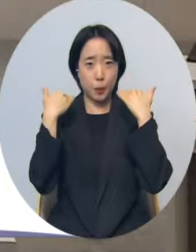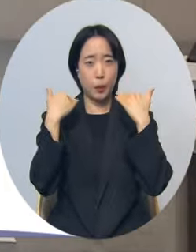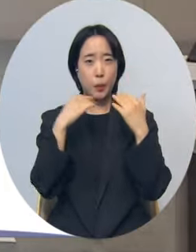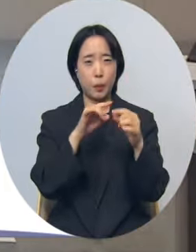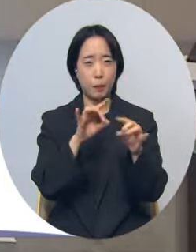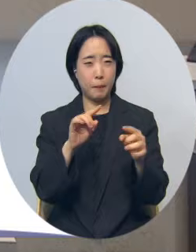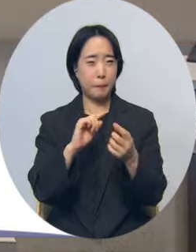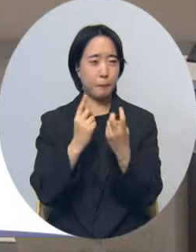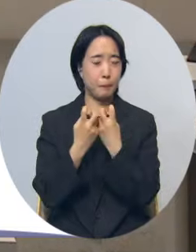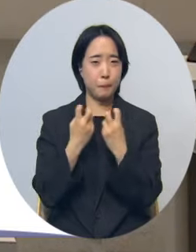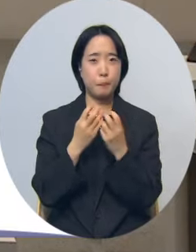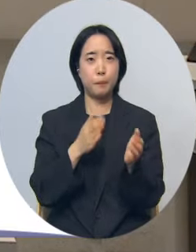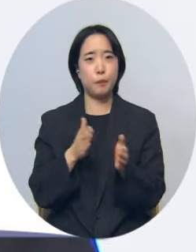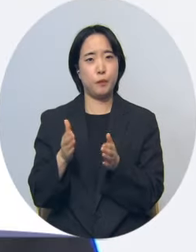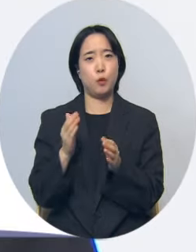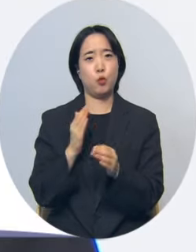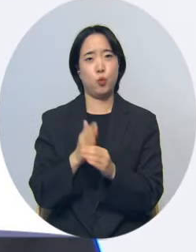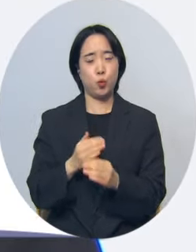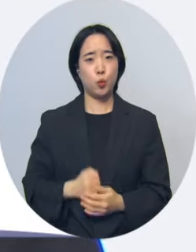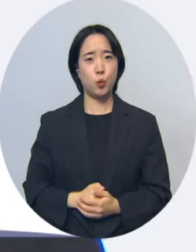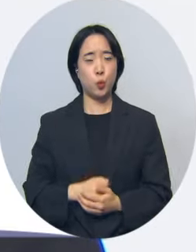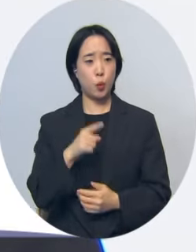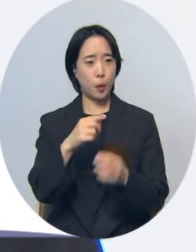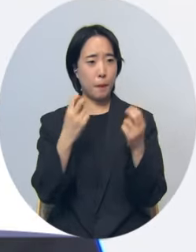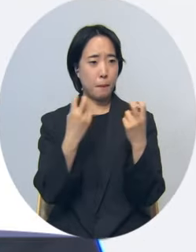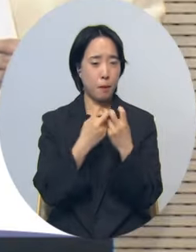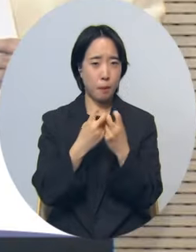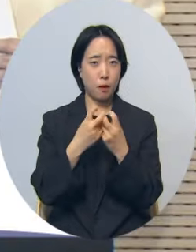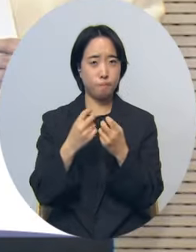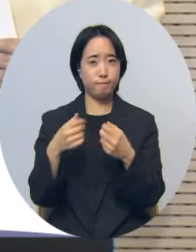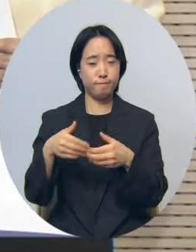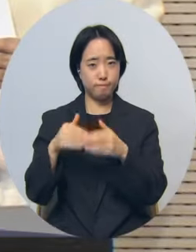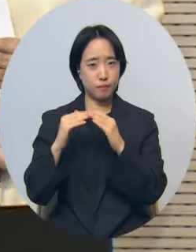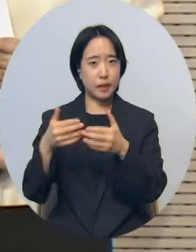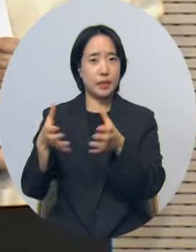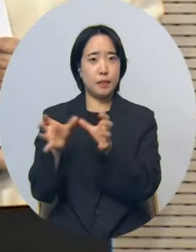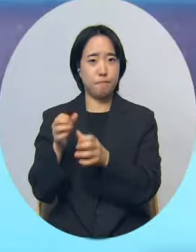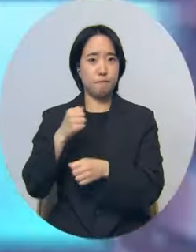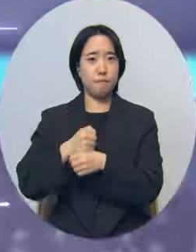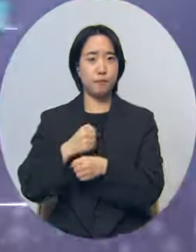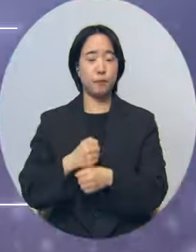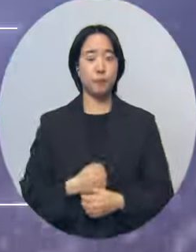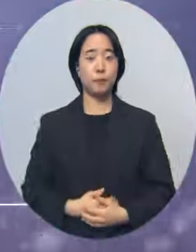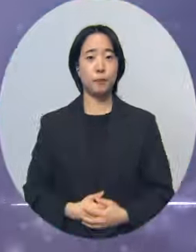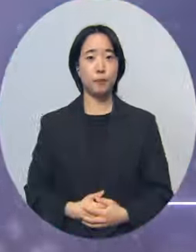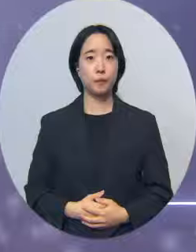구성하고 협의체를 만들어 영상 삭제 차단 조치를 요청하기로 했습니다.